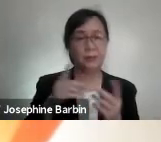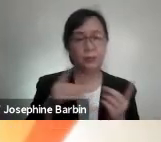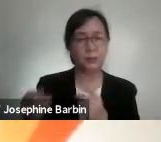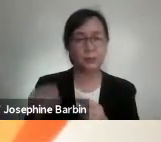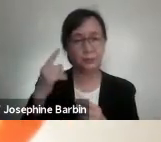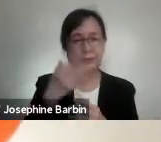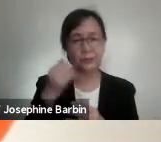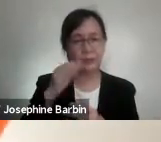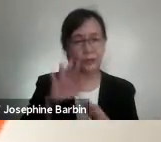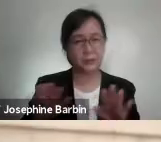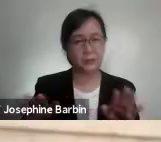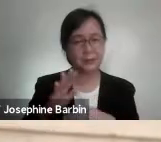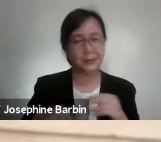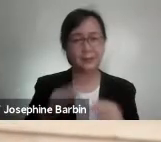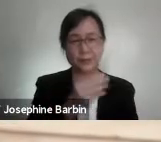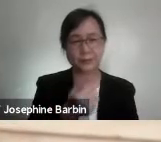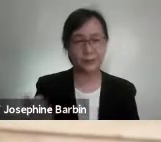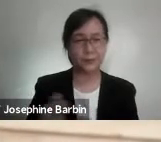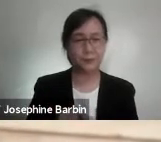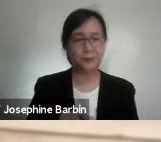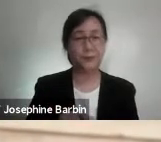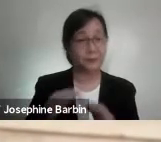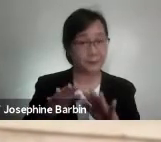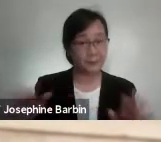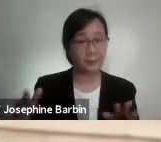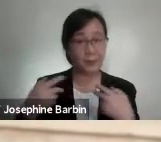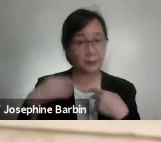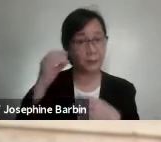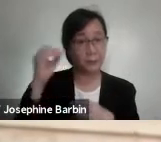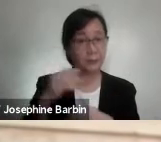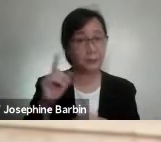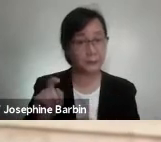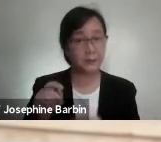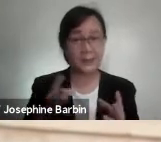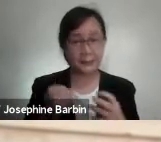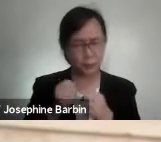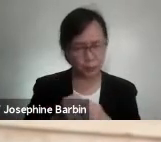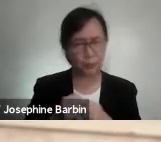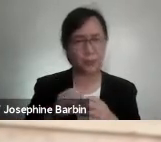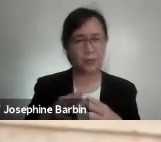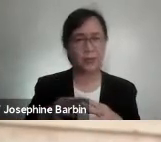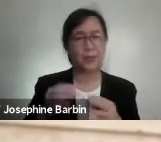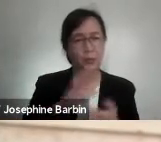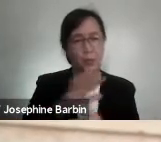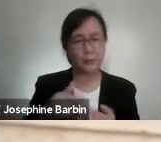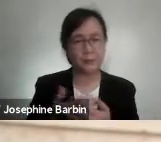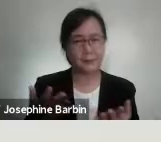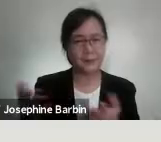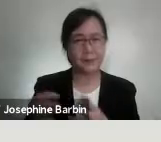children rather than themselves. الأطفال لديهم آراء يجب أن تؤخذ في عين الاعتبار في كل الأشياء التي يهتمون